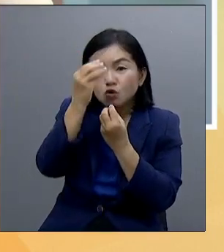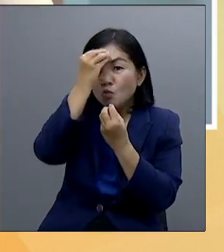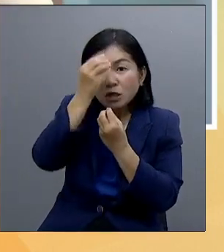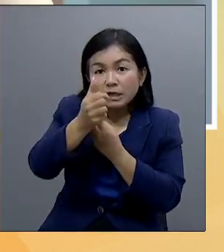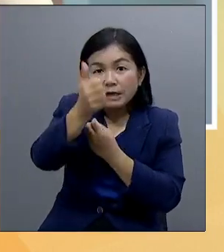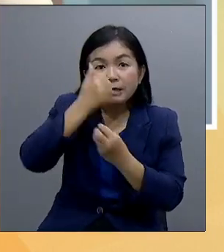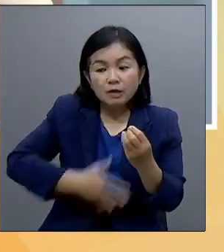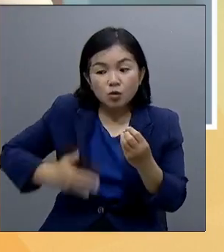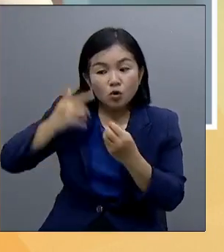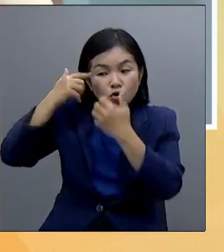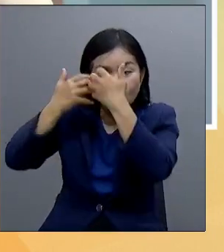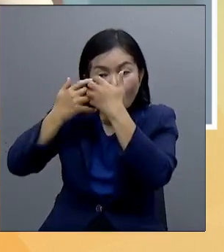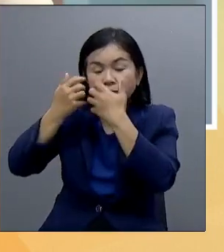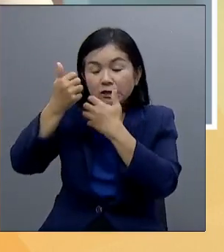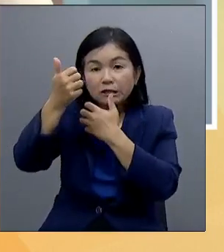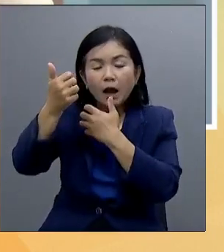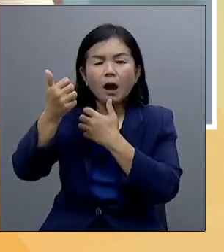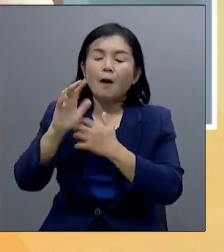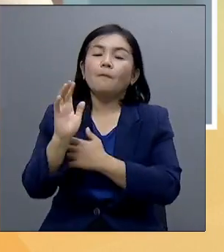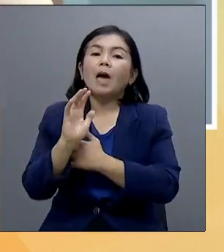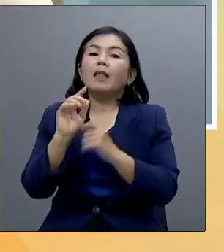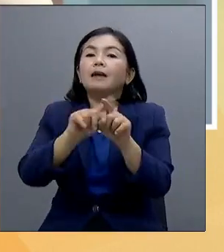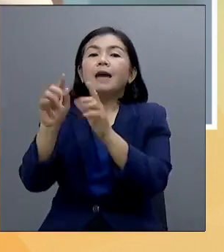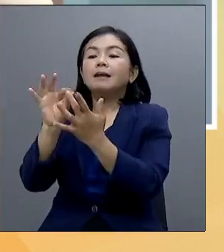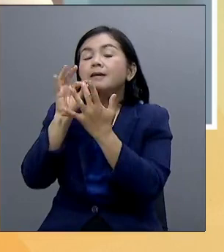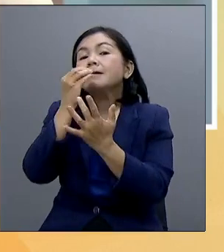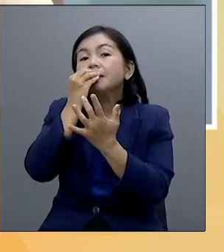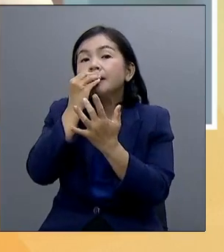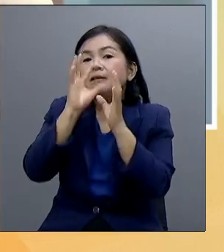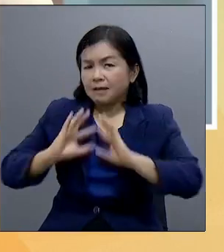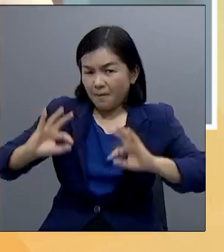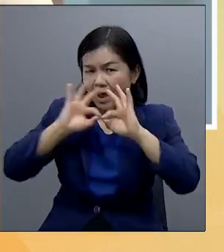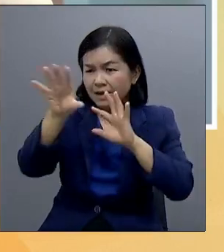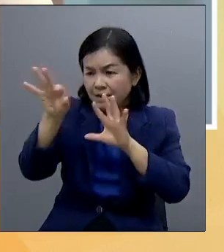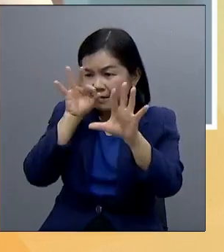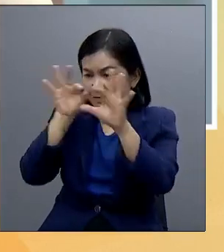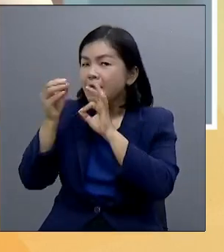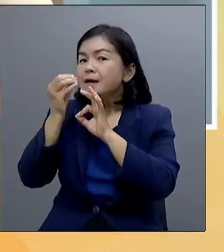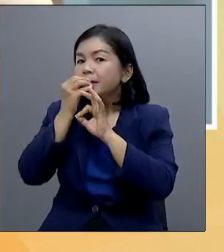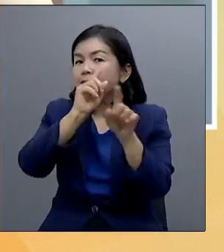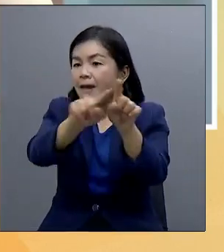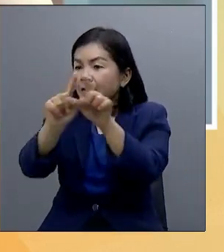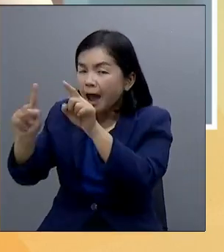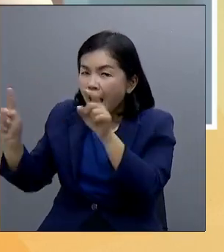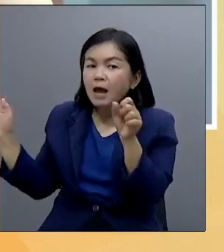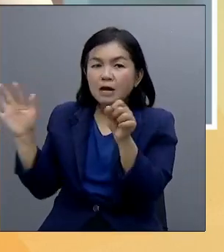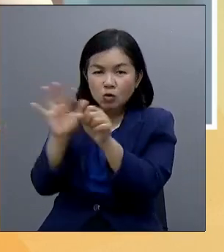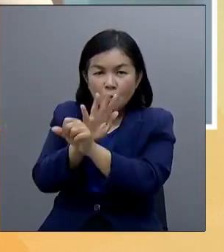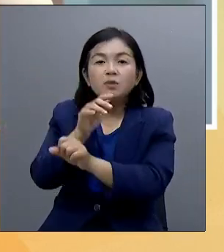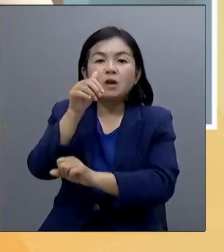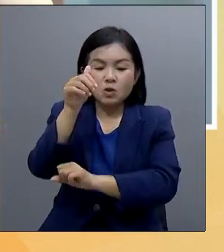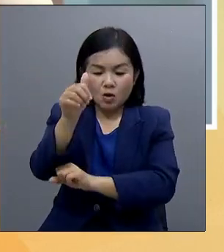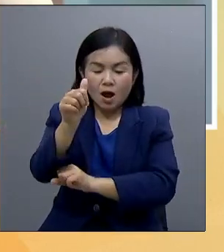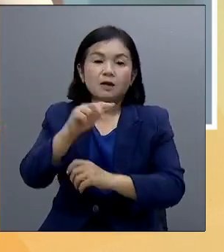ความหลากหลายอ่ะแล้วก็รับประทานอาหารดูแลตัวเองในทุกๆวันก็น่าจะดีกว่านะคะคุณผู้ชมวันนี้ต้องขอขอบพระคุณอาจารย์เบียร์นะคะสมิทธิโชติศรีลือ